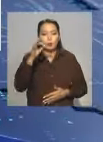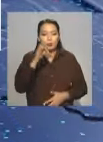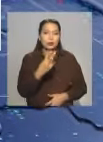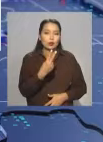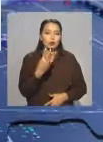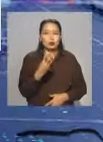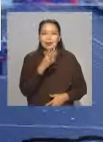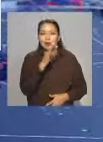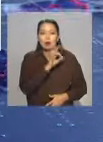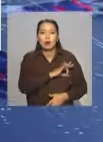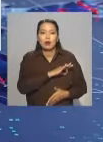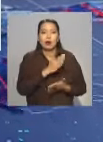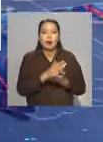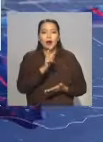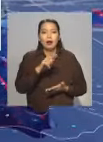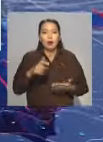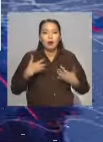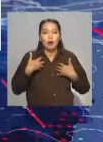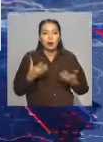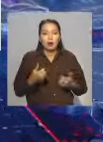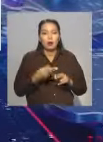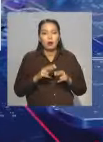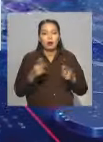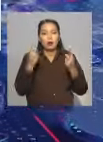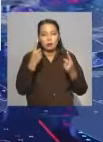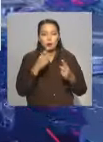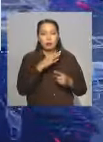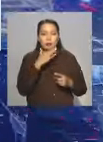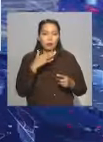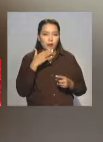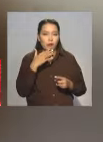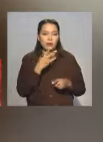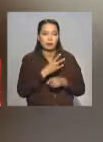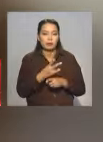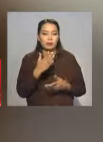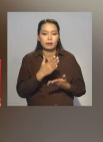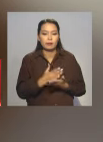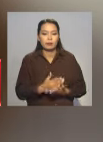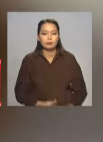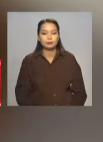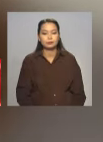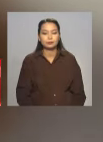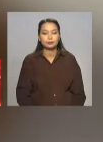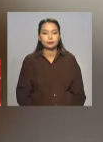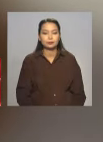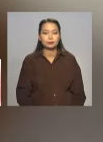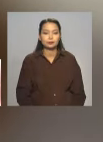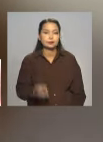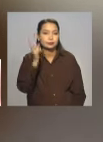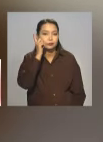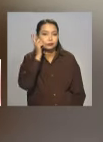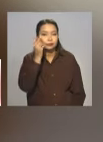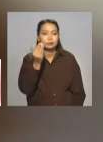200 сағат қолданады. Бұл адам денсаулығына орасан қауіп төндіреді дейді дәрігерлер. Хороший препарат не может стоить. Смартфондар